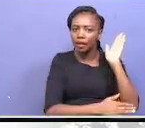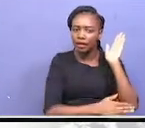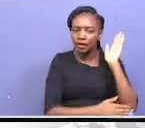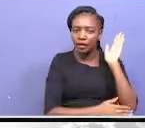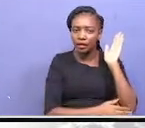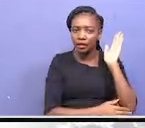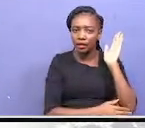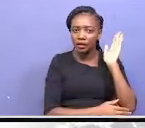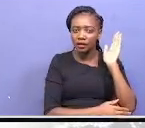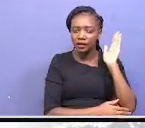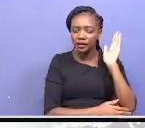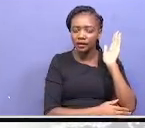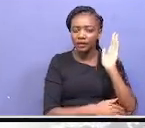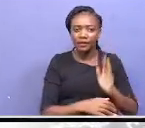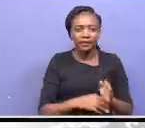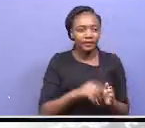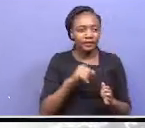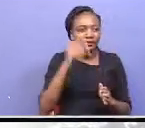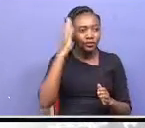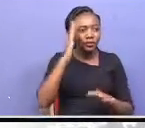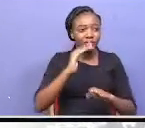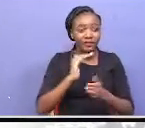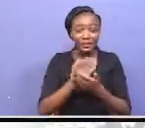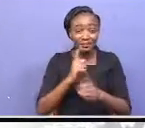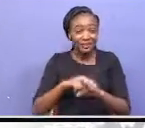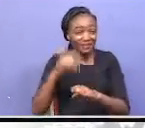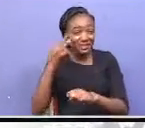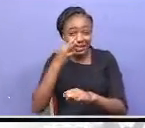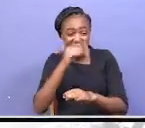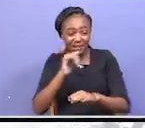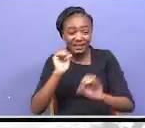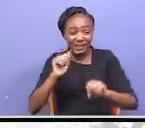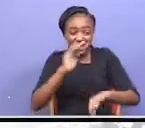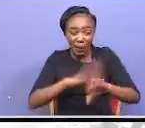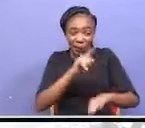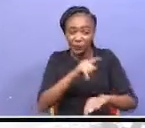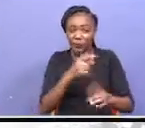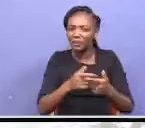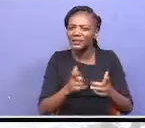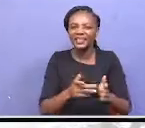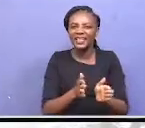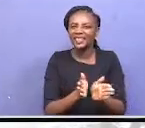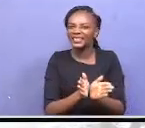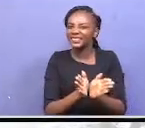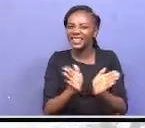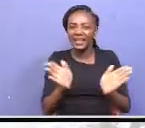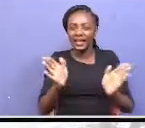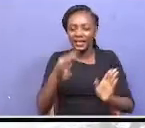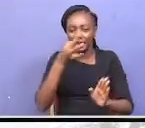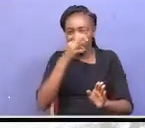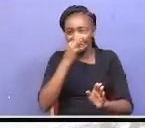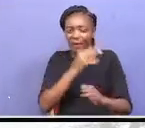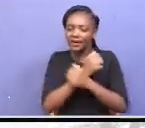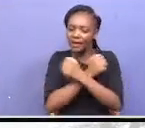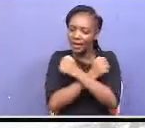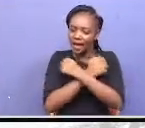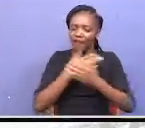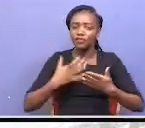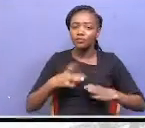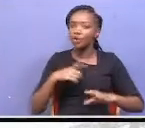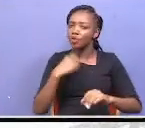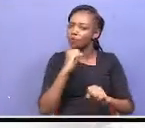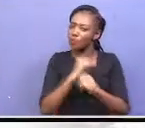ili saa zingine unazo kuitwa. Lakini kwa jumla, alipenda watu ambao walikuwa ni wachapa